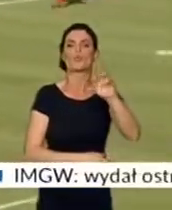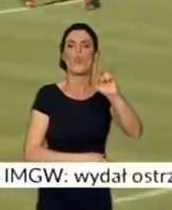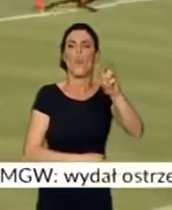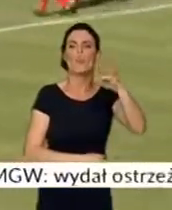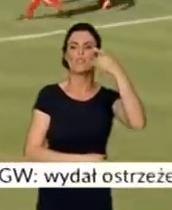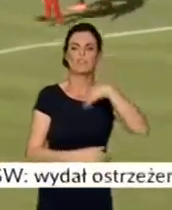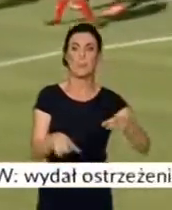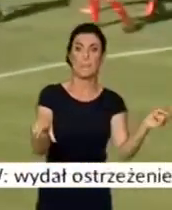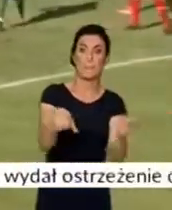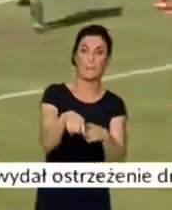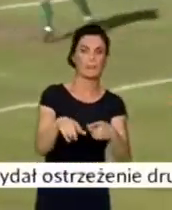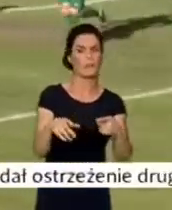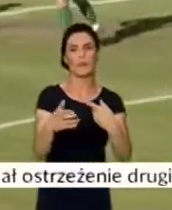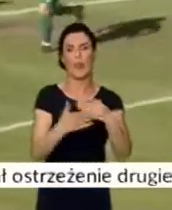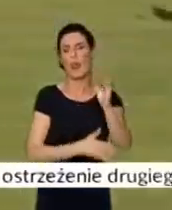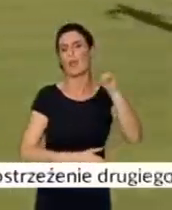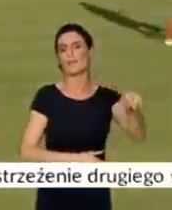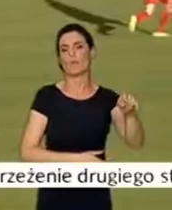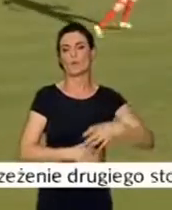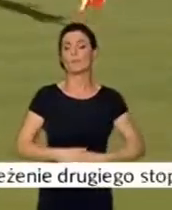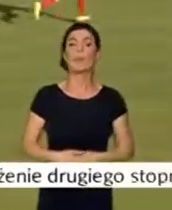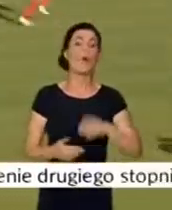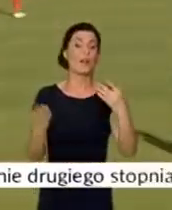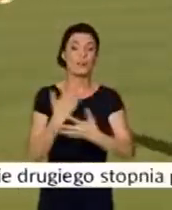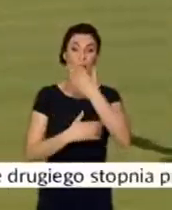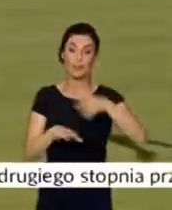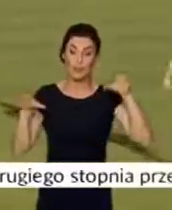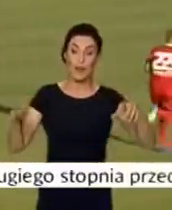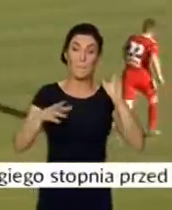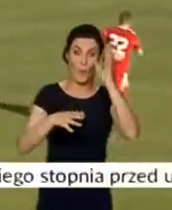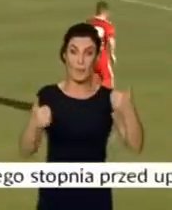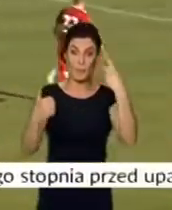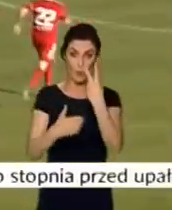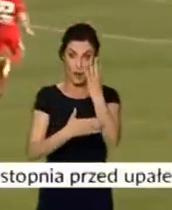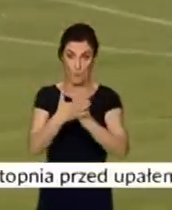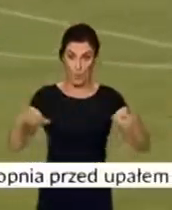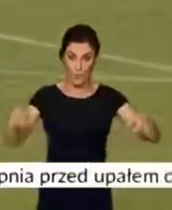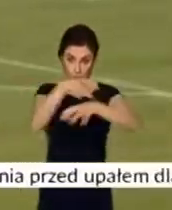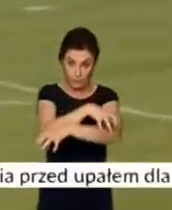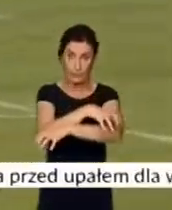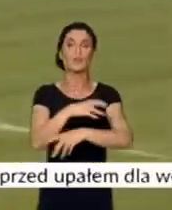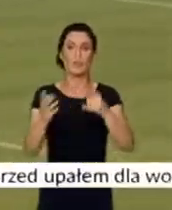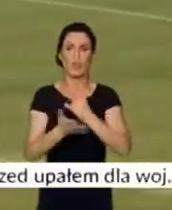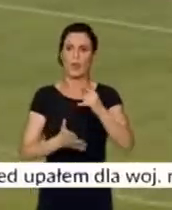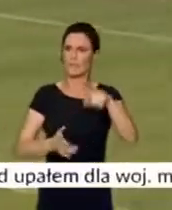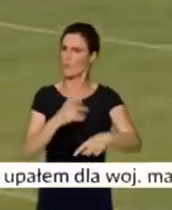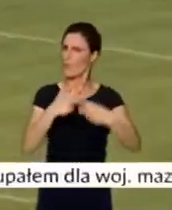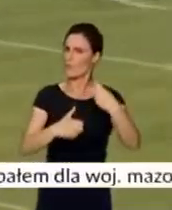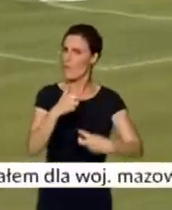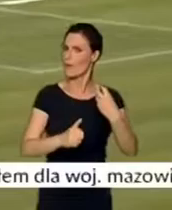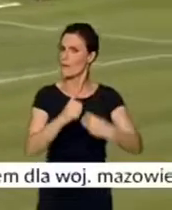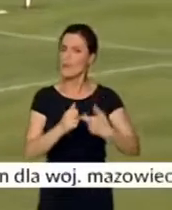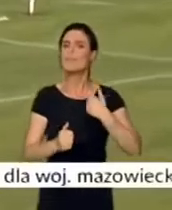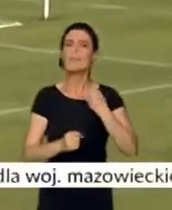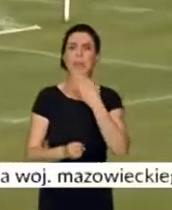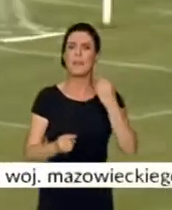najbliższej odległości strzelił kolejnego gola dla Świtu. Po zmianie stron worek z golami rozwiązał się na dobre. Najpierw problemu z umieszczeniem piłki w siatce